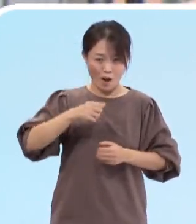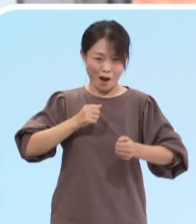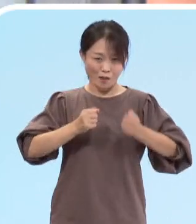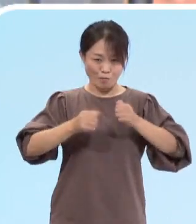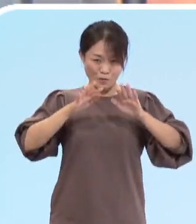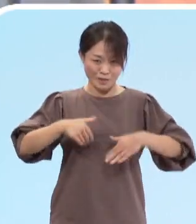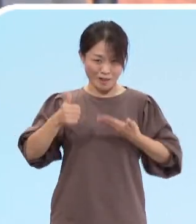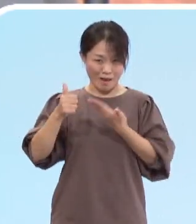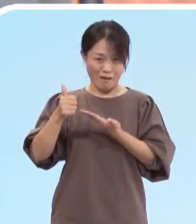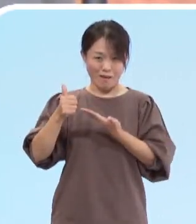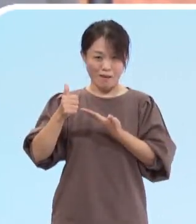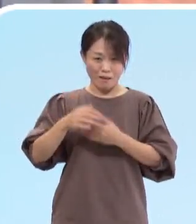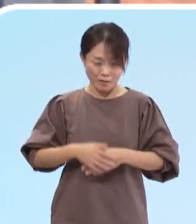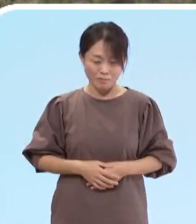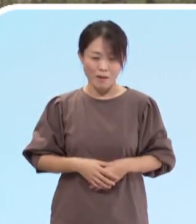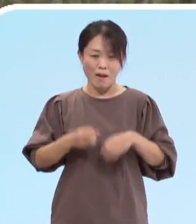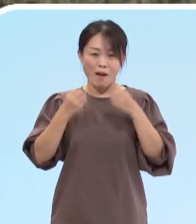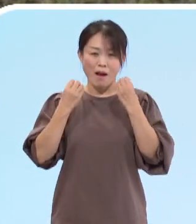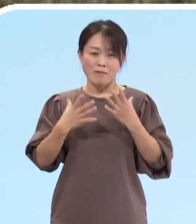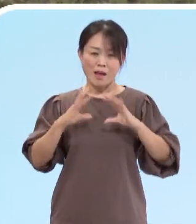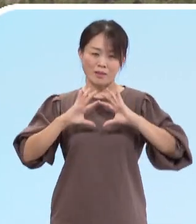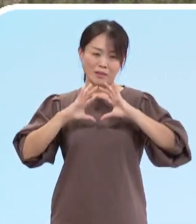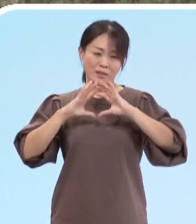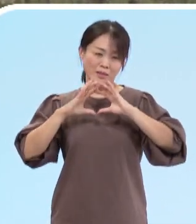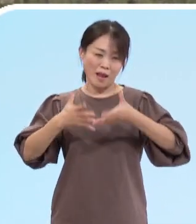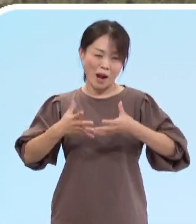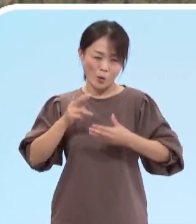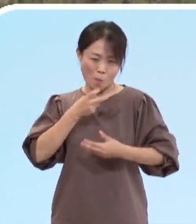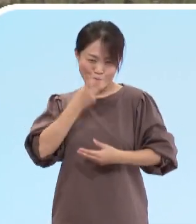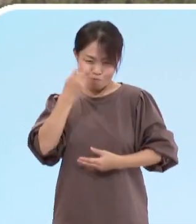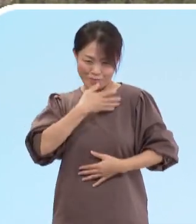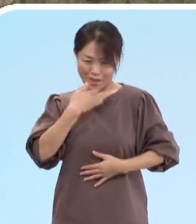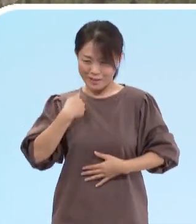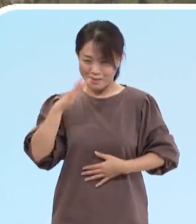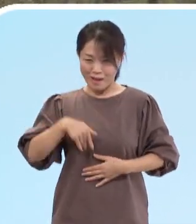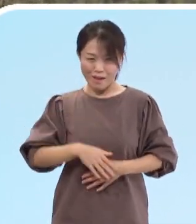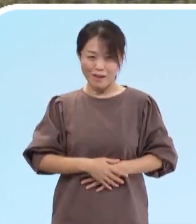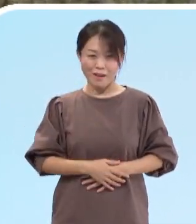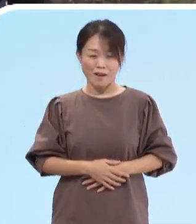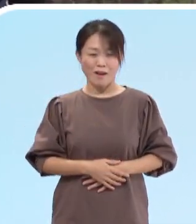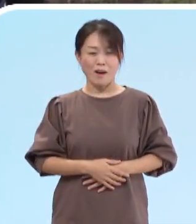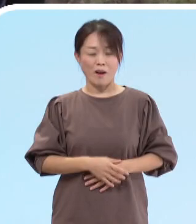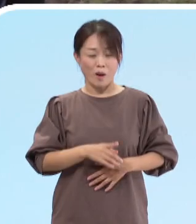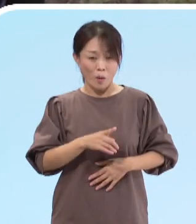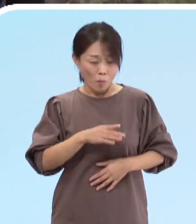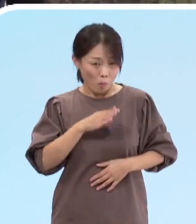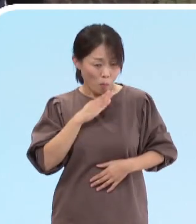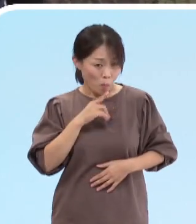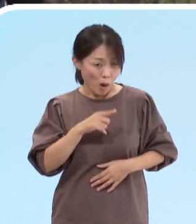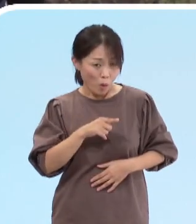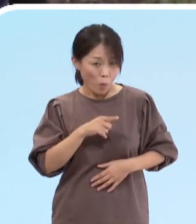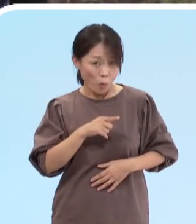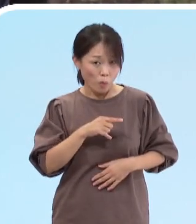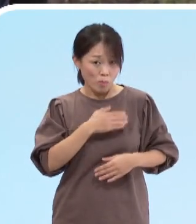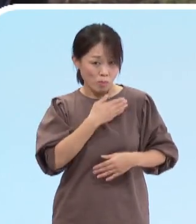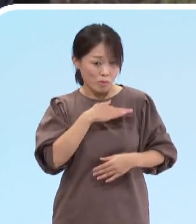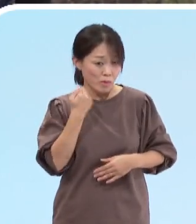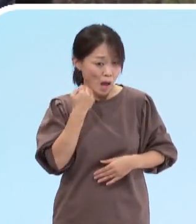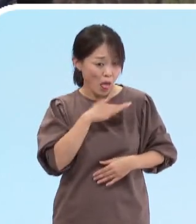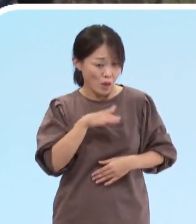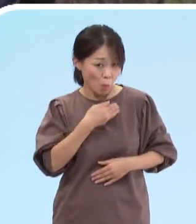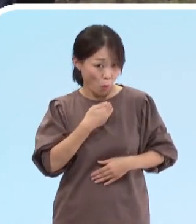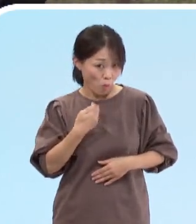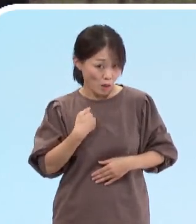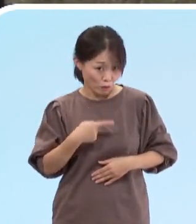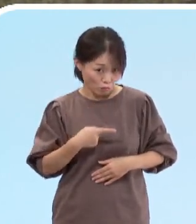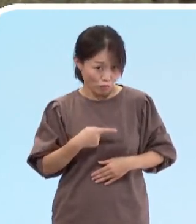そうです。 新しい世界を見つけることができました。 本当にこんなセンスがあったらいけるとかそんななくてもいいんです